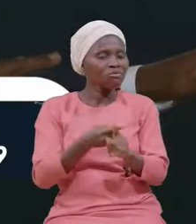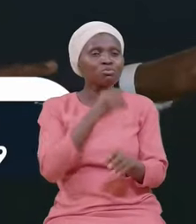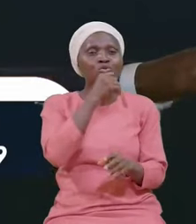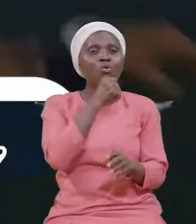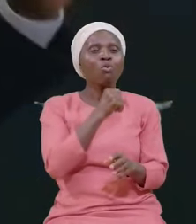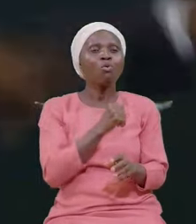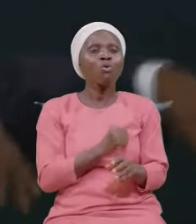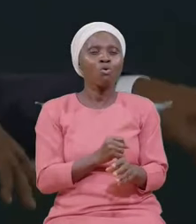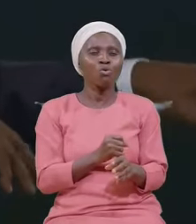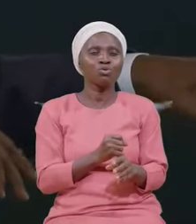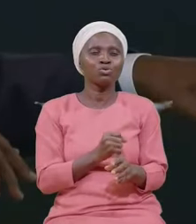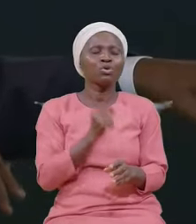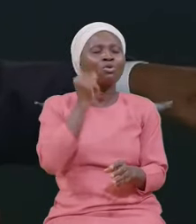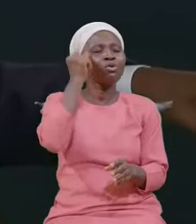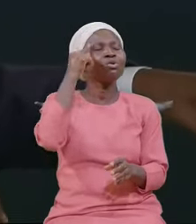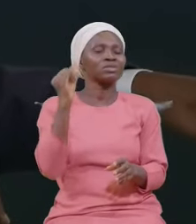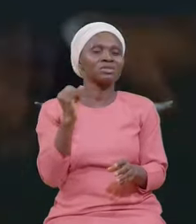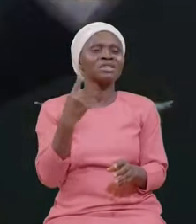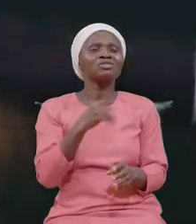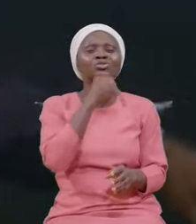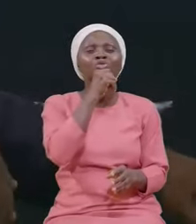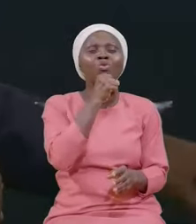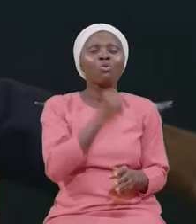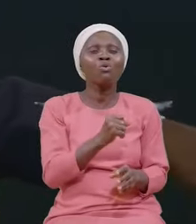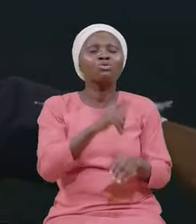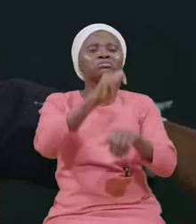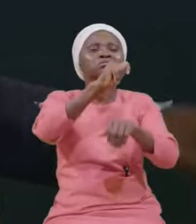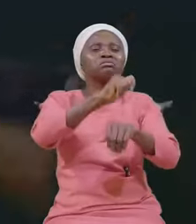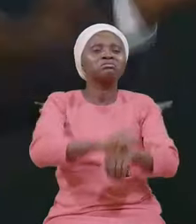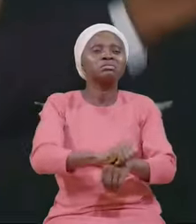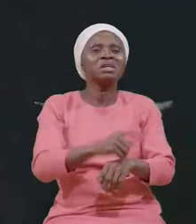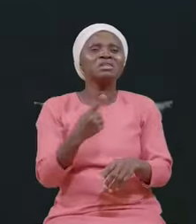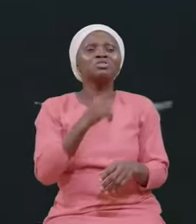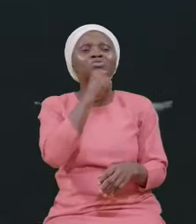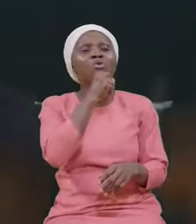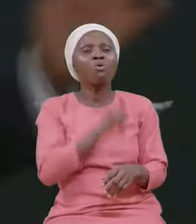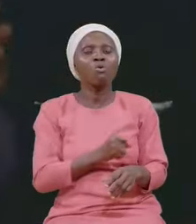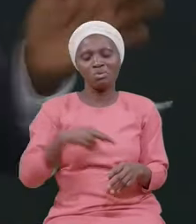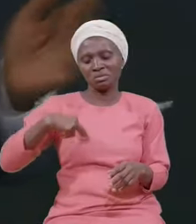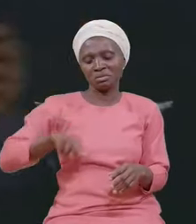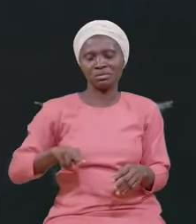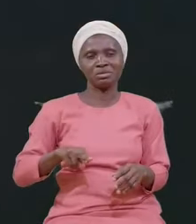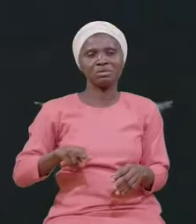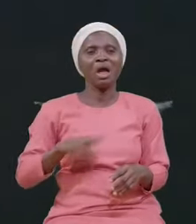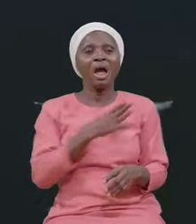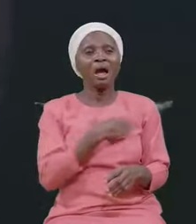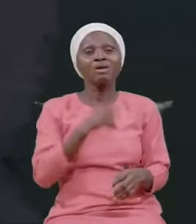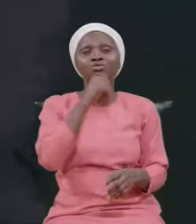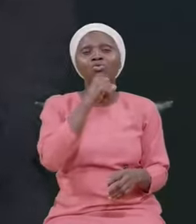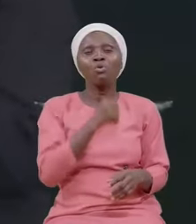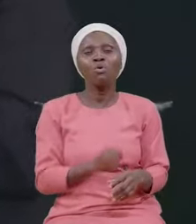de vos anciennes perspectives, de vos anciennes traditions, de vos anciennes religions, de